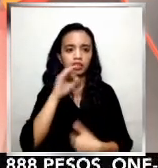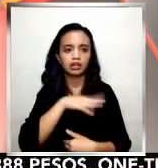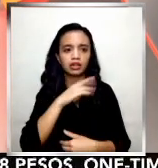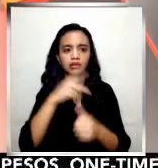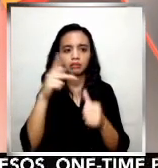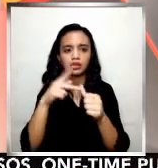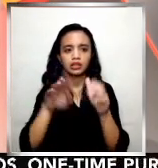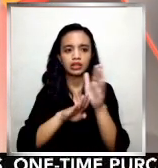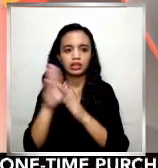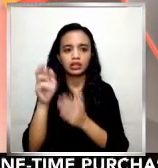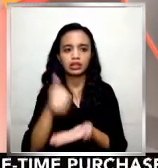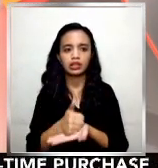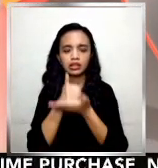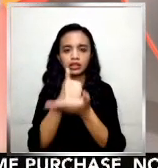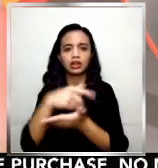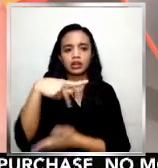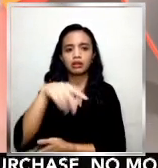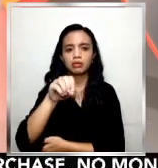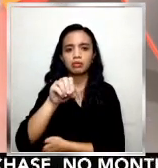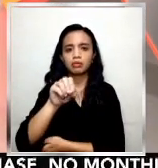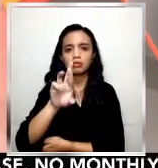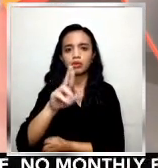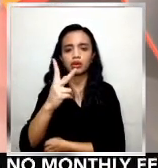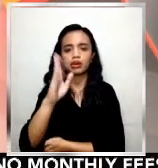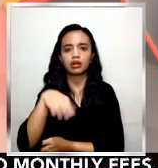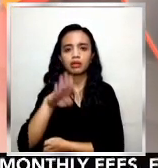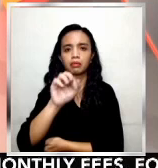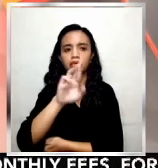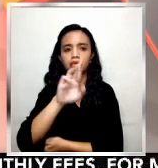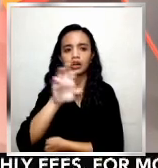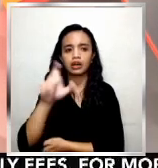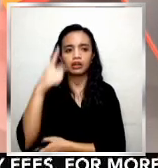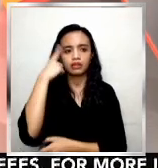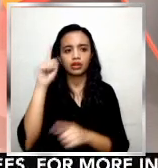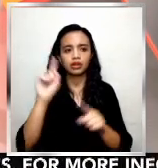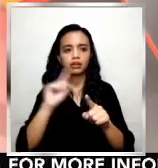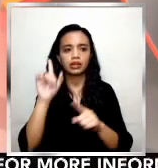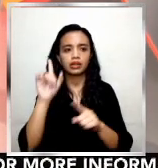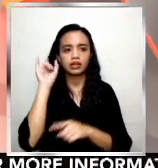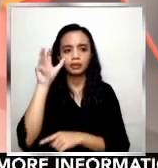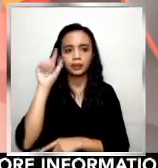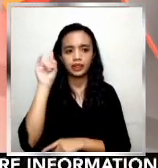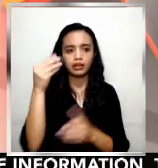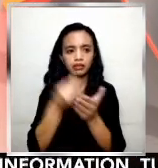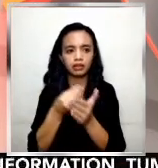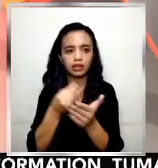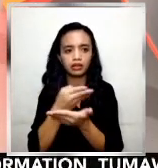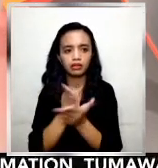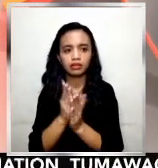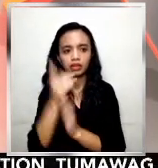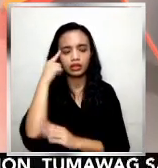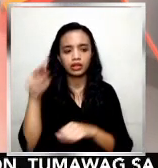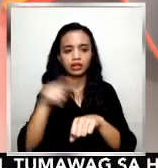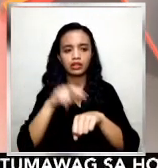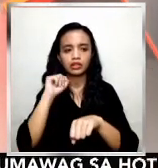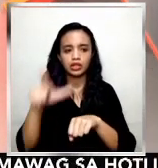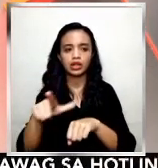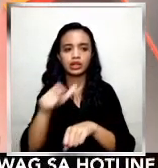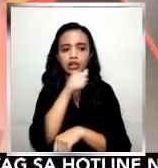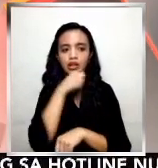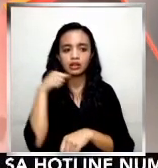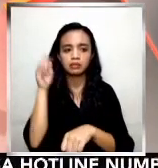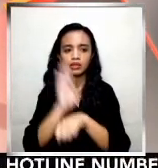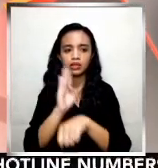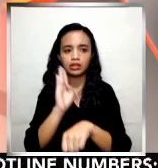Barrel ng ilang mambabatas sa pamamagitan ng advertising funds na idinaan sa National Agribusiness Corporation o NABCOR. Sabi